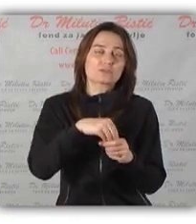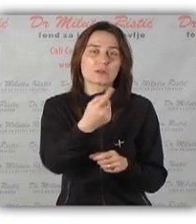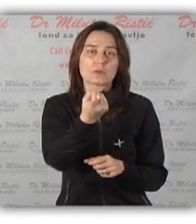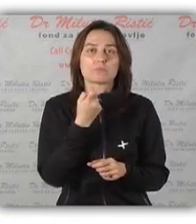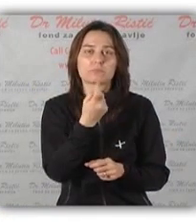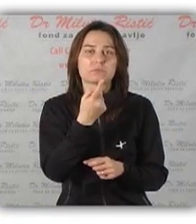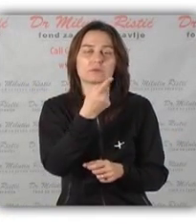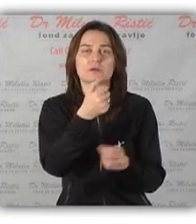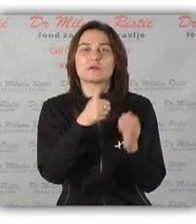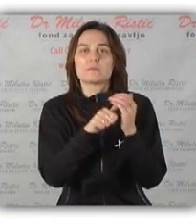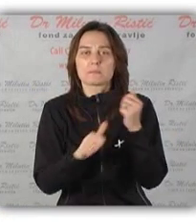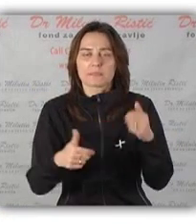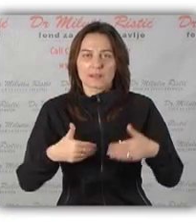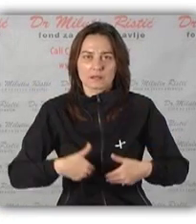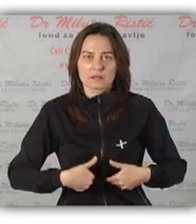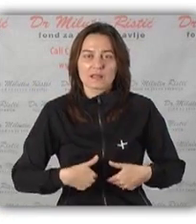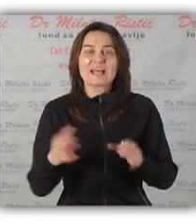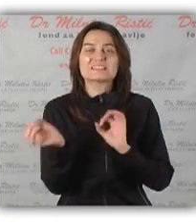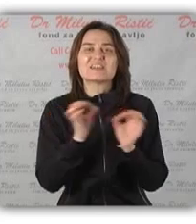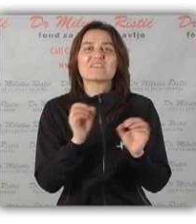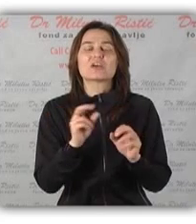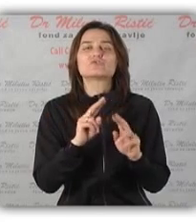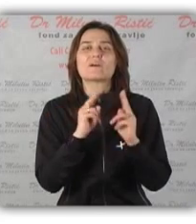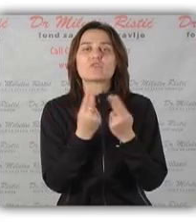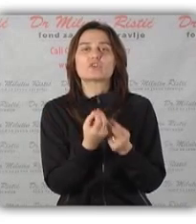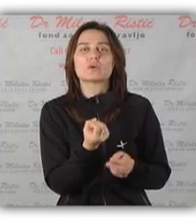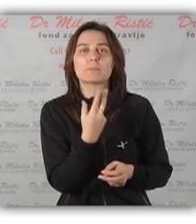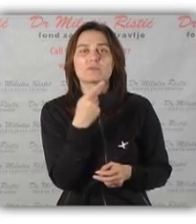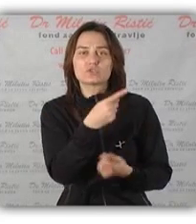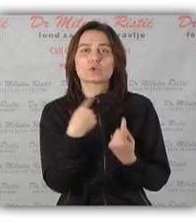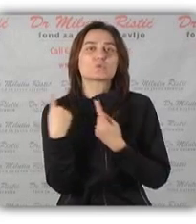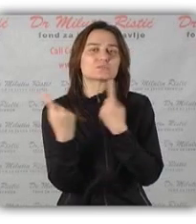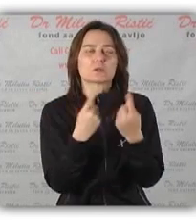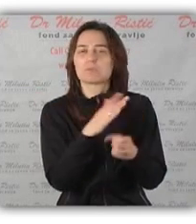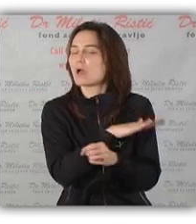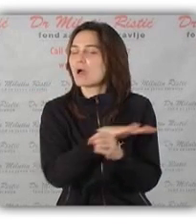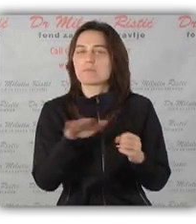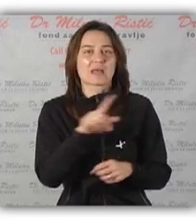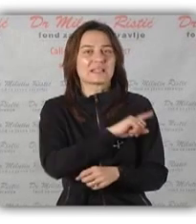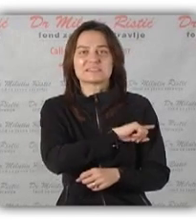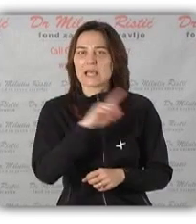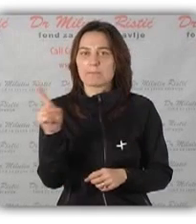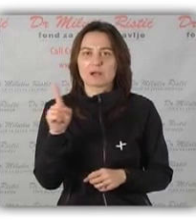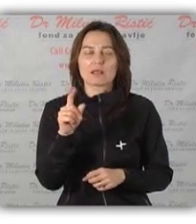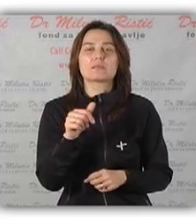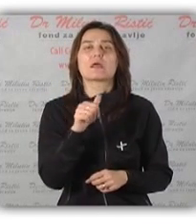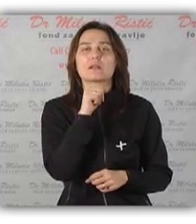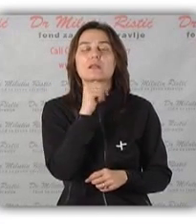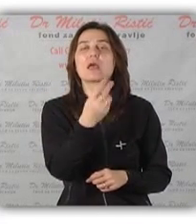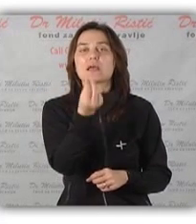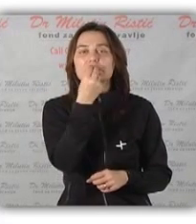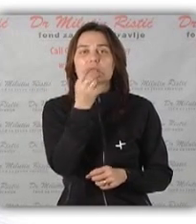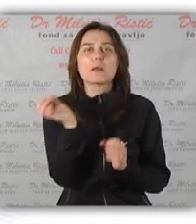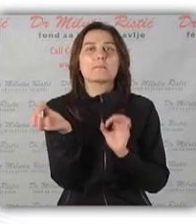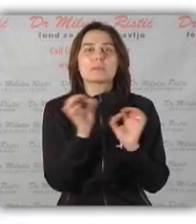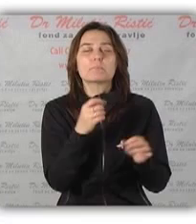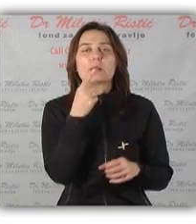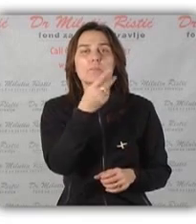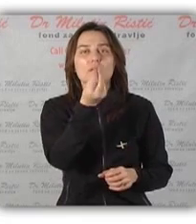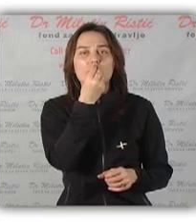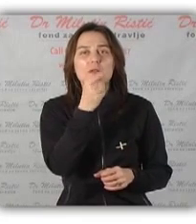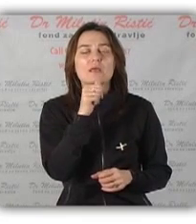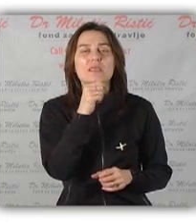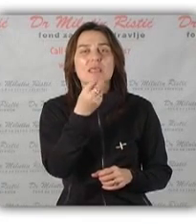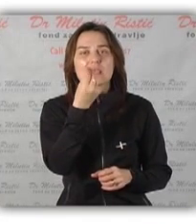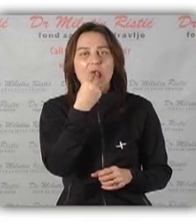dodatno provocirati digestivni sistem. Sveže voće i povrće u toj situaciji su apsolutno zabranjeni, dakle ide se na pripremu